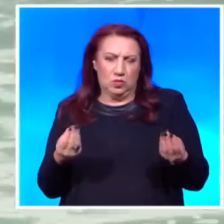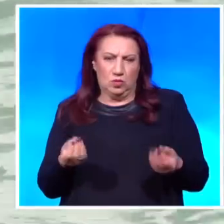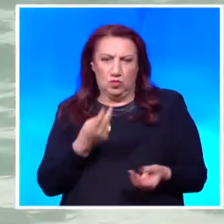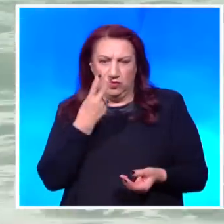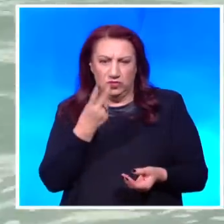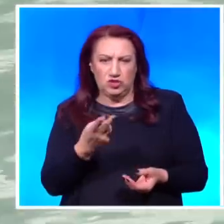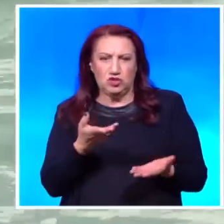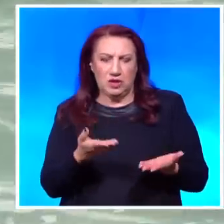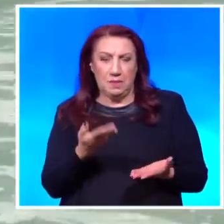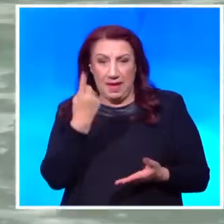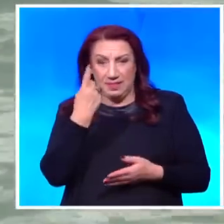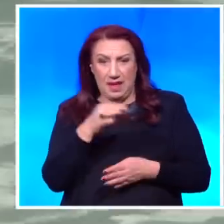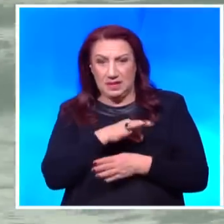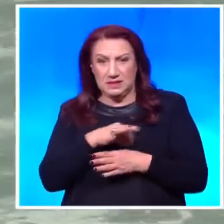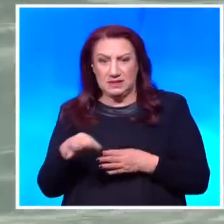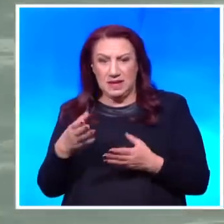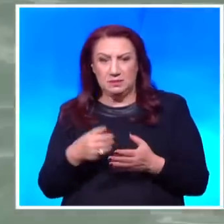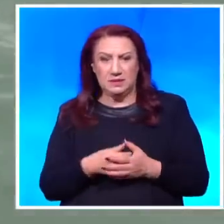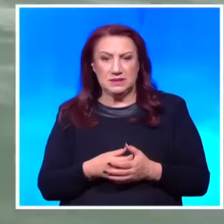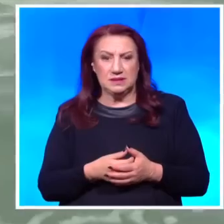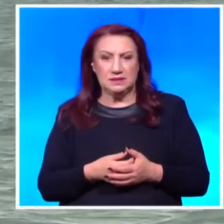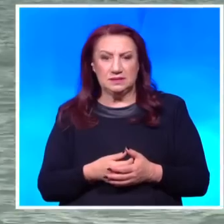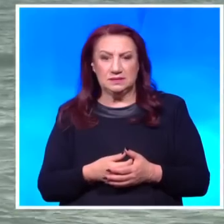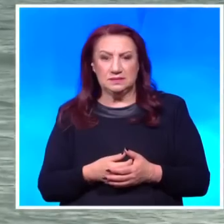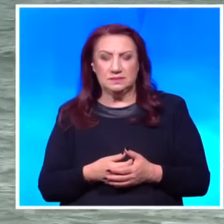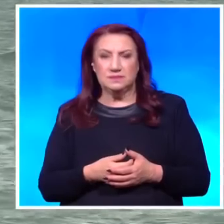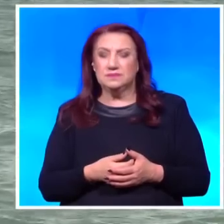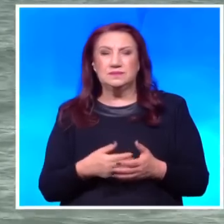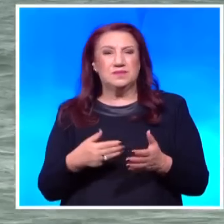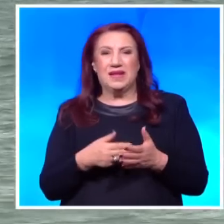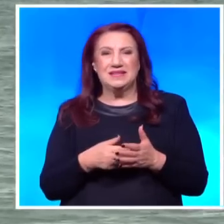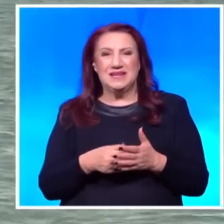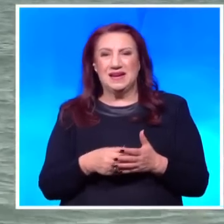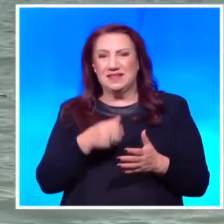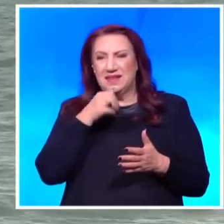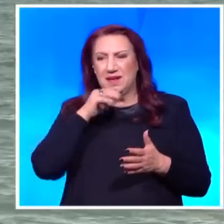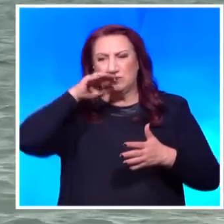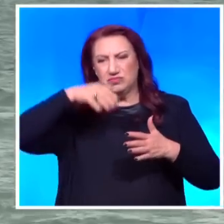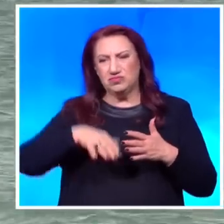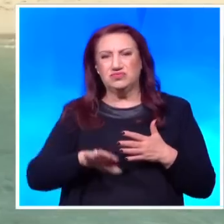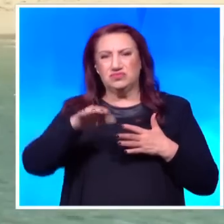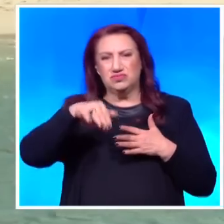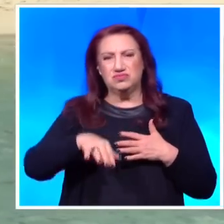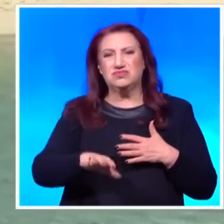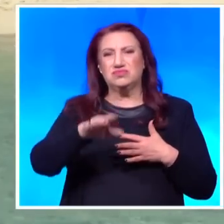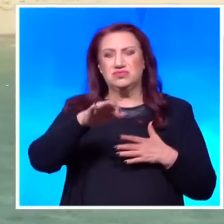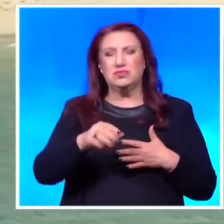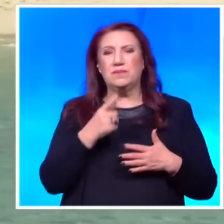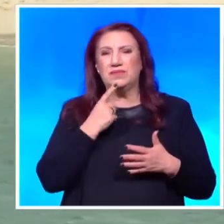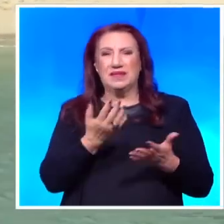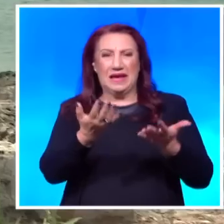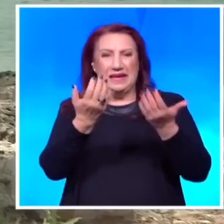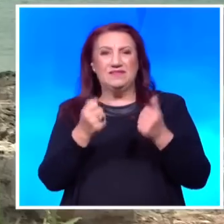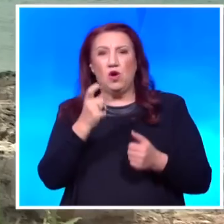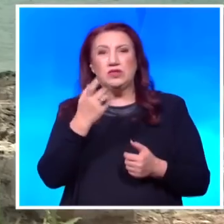просто го забелязваме от една седмица насам. Това го отдаваме просто на теченията, които идват от север. Експерти успокояват.